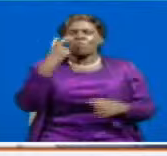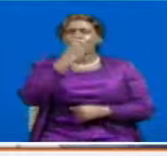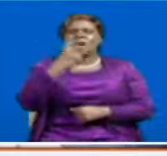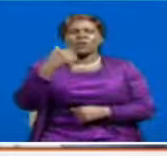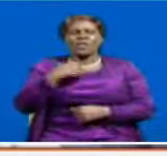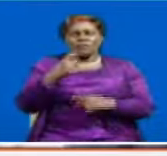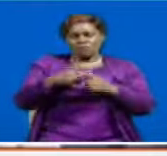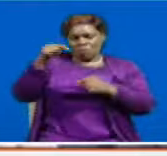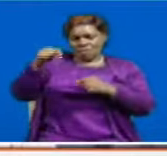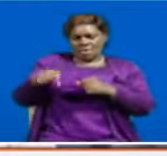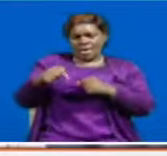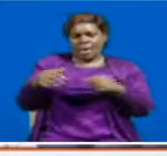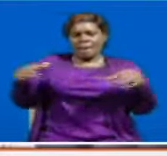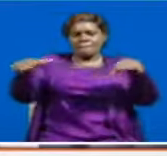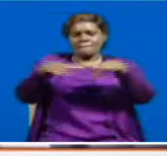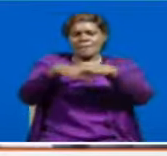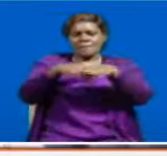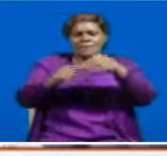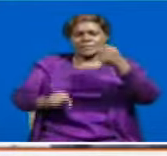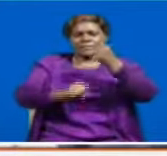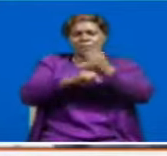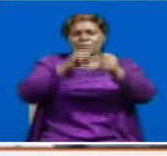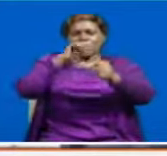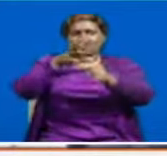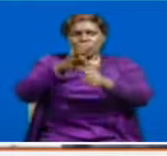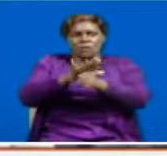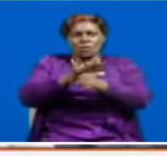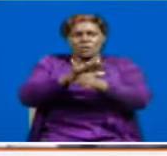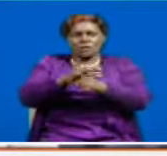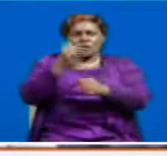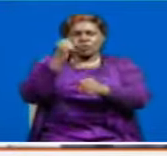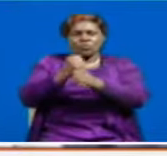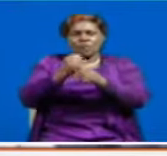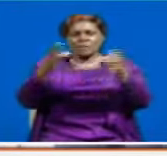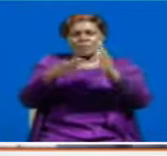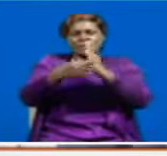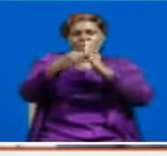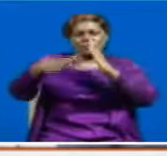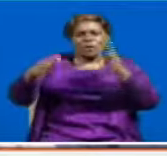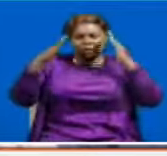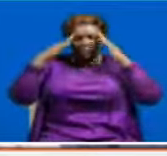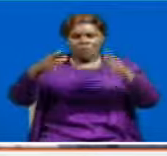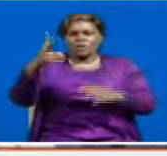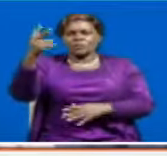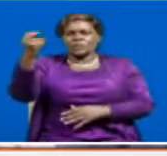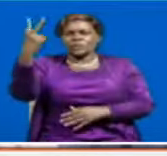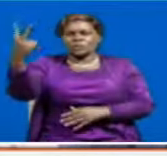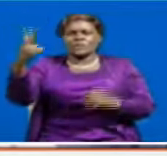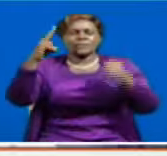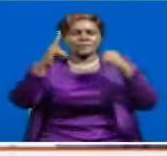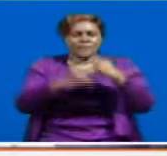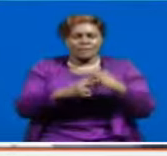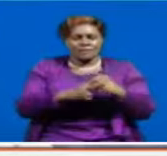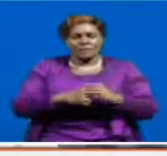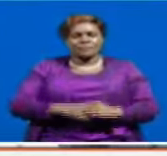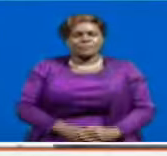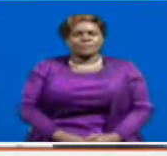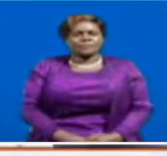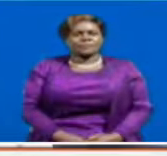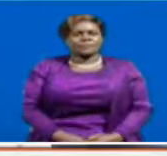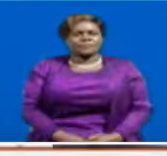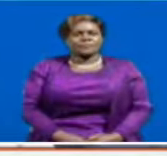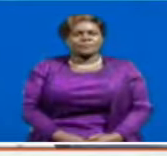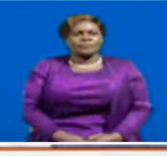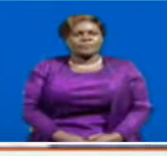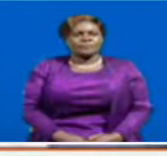And from here, the party members and supporters have vowed to popularize the party as they focus on 2027. Tobias Chanji,